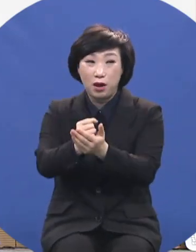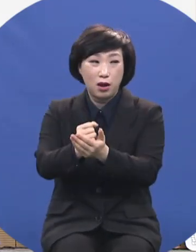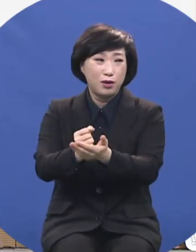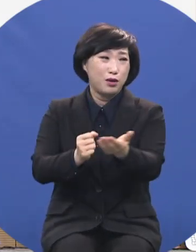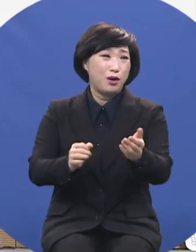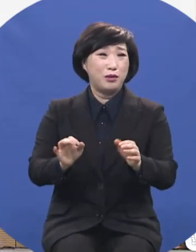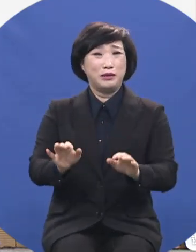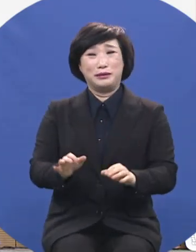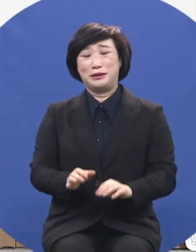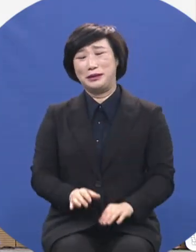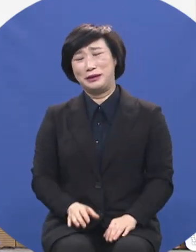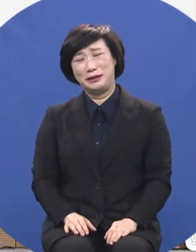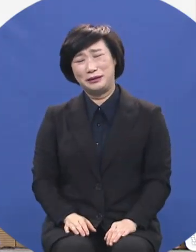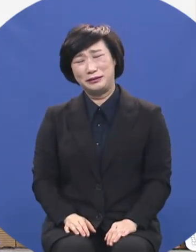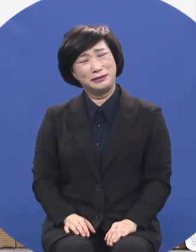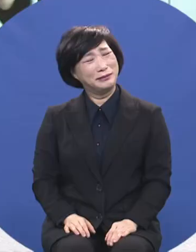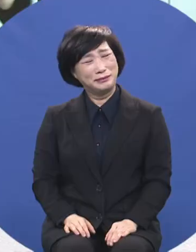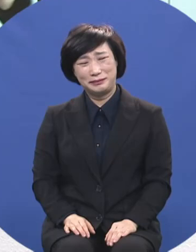십자가에 달렸다.